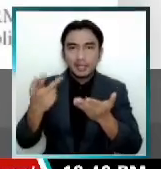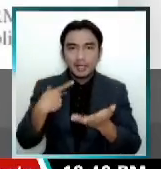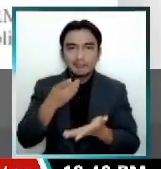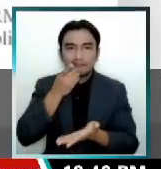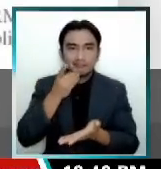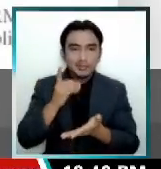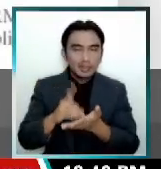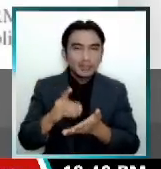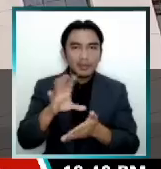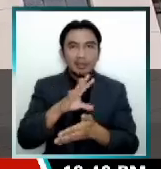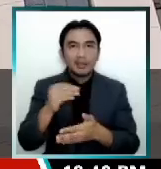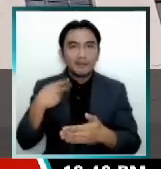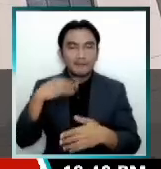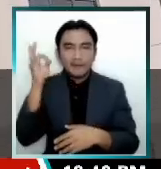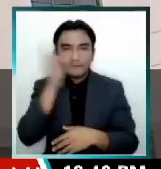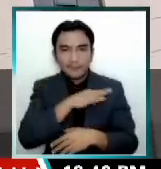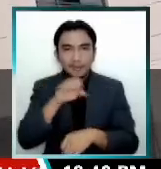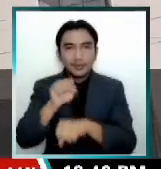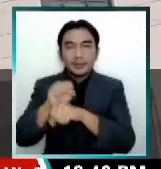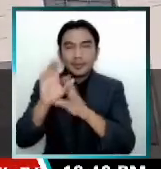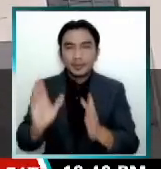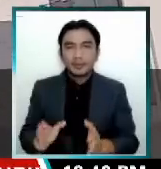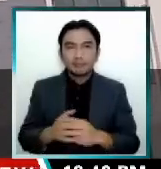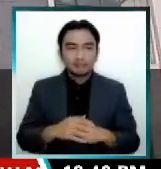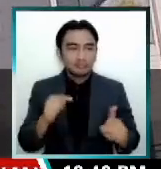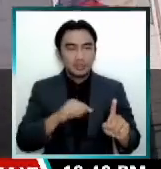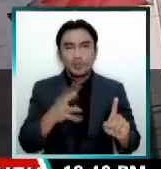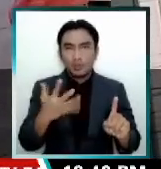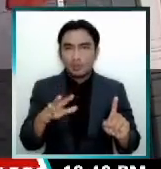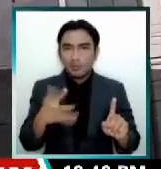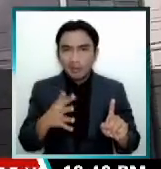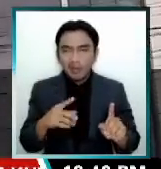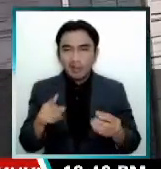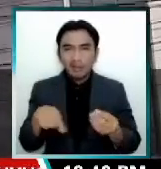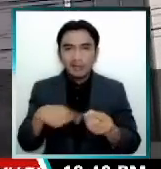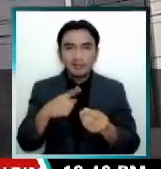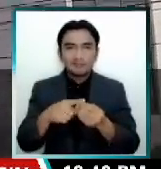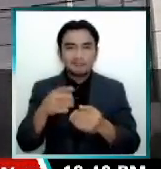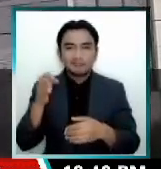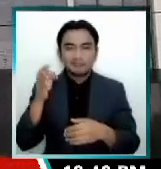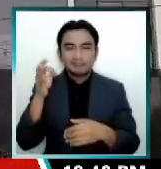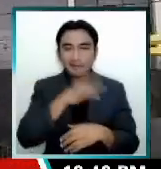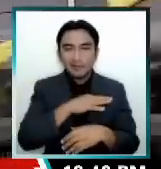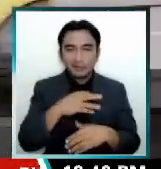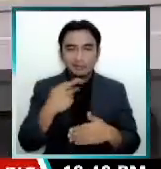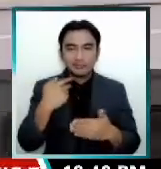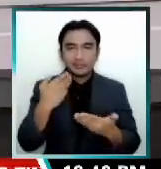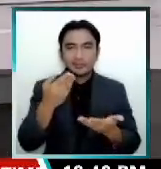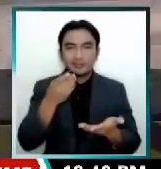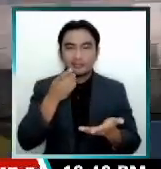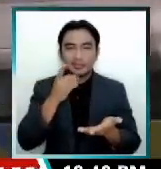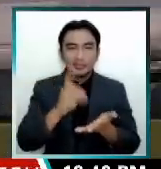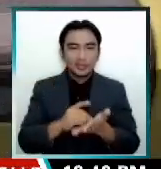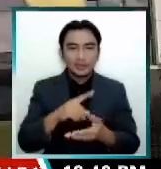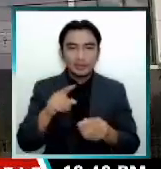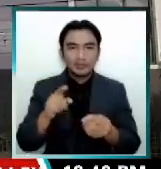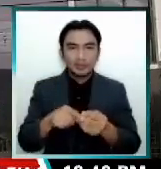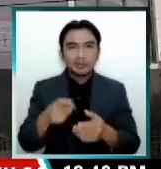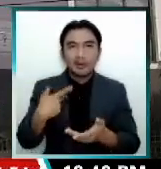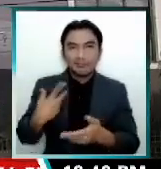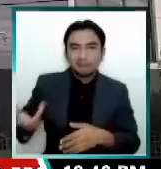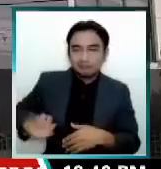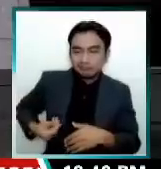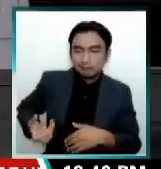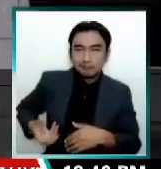at hindi rin daw niya pineke ang mga job order contract para makakubra ng mga sahod. Hinatulan